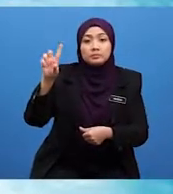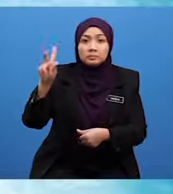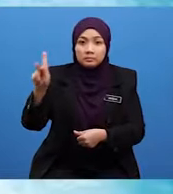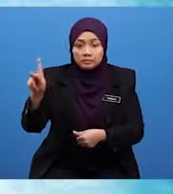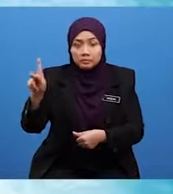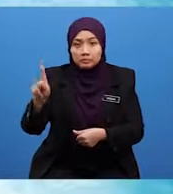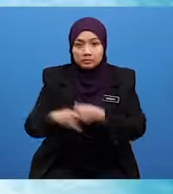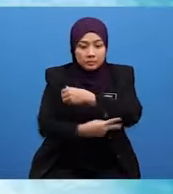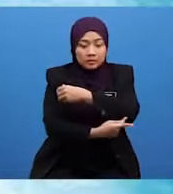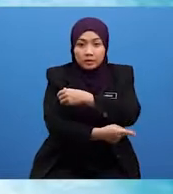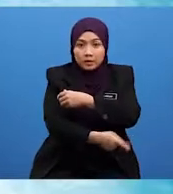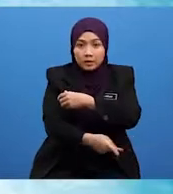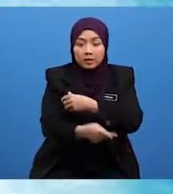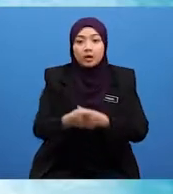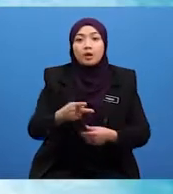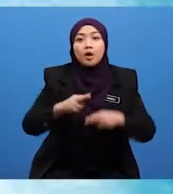dan garam.